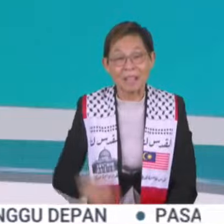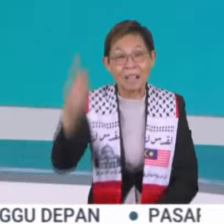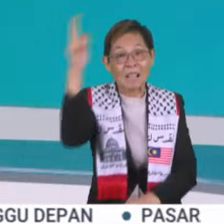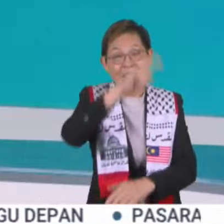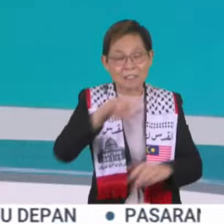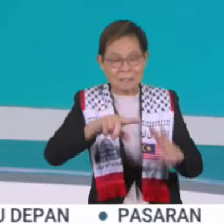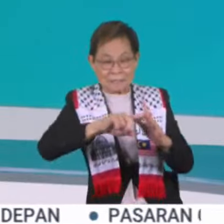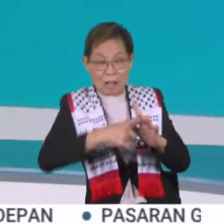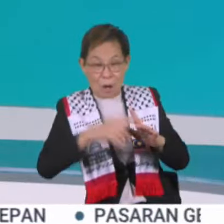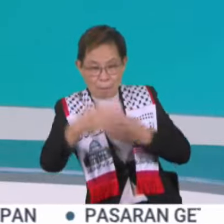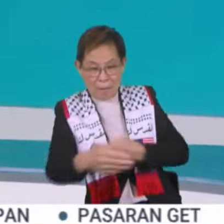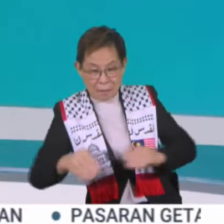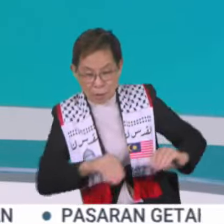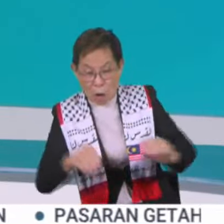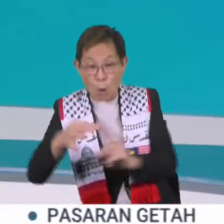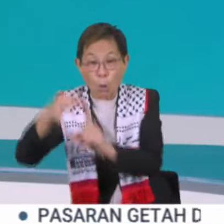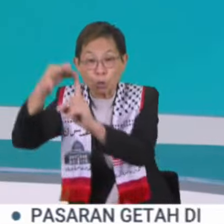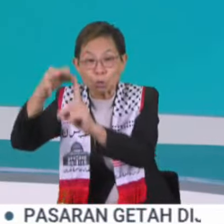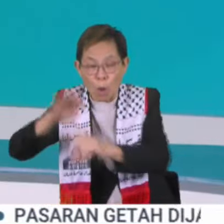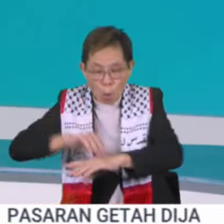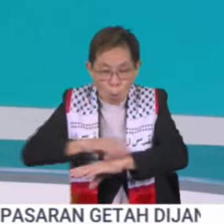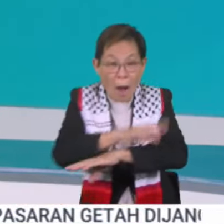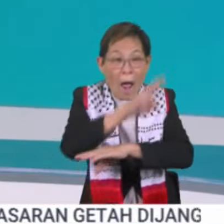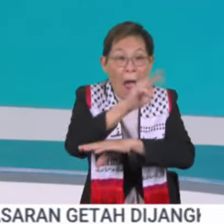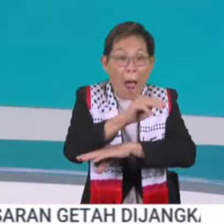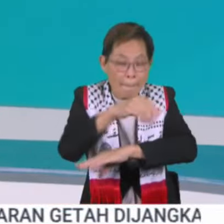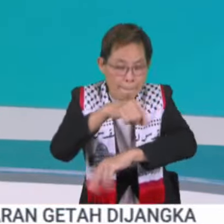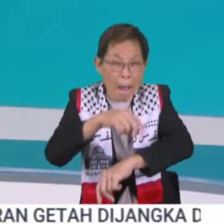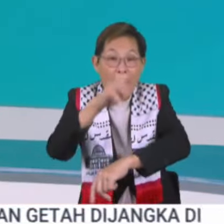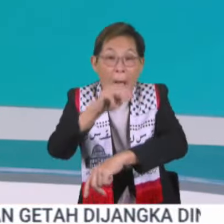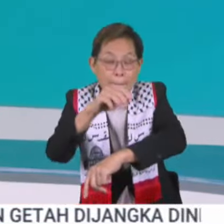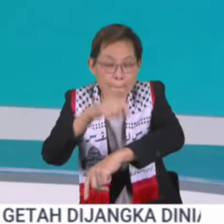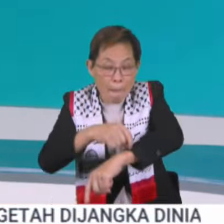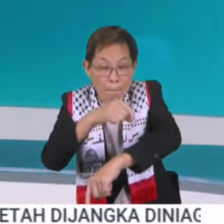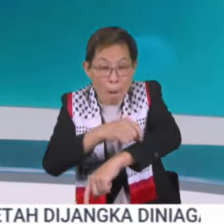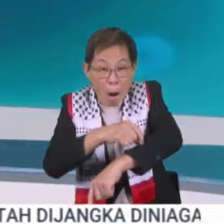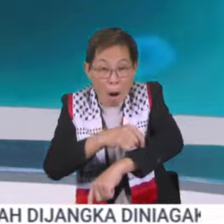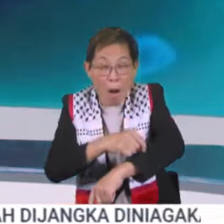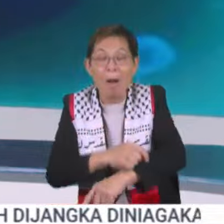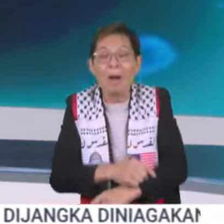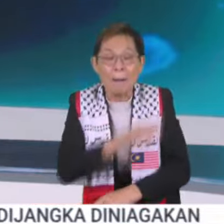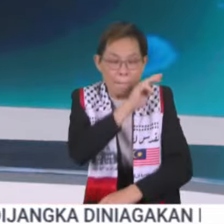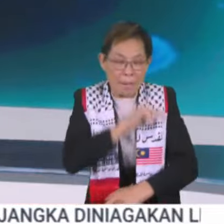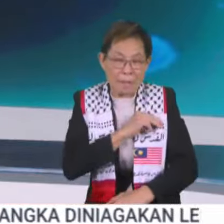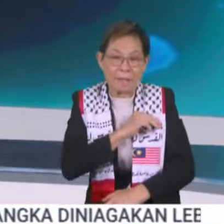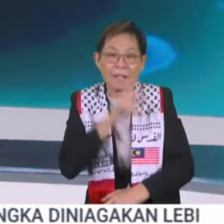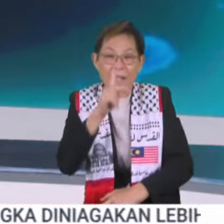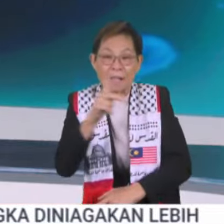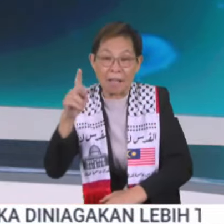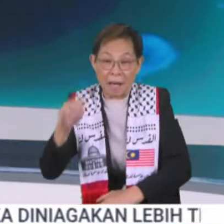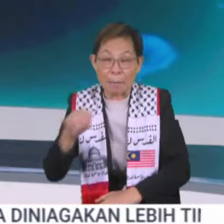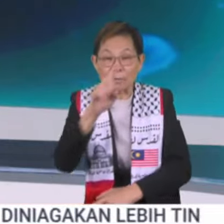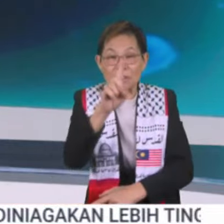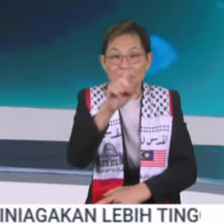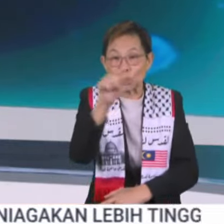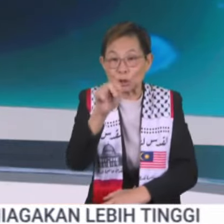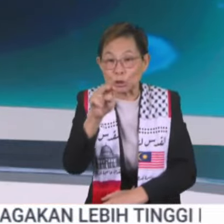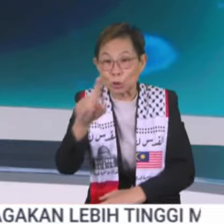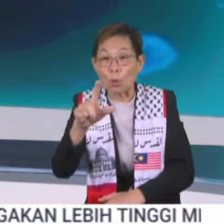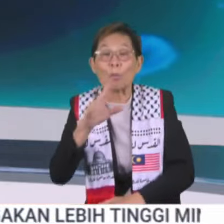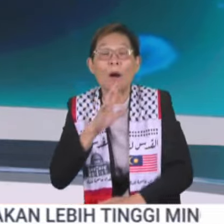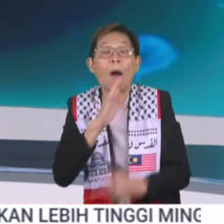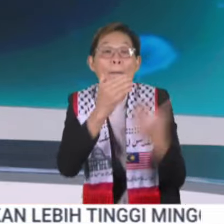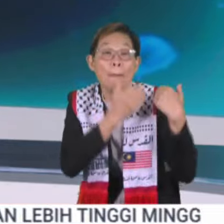Kerajaan mengaktifkan bilik gerakan khusus untuk wabak cacar monyet atau Mpox. Menteri Kesihatan Datuk Seri Dr. Zulkifli Ahmad berkata